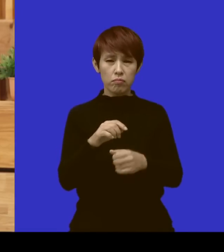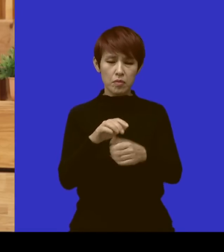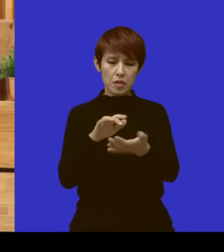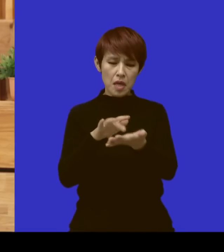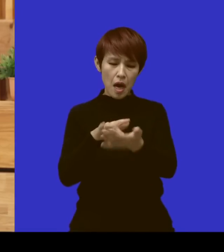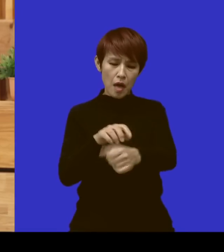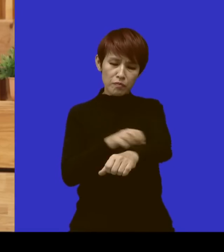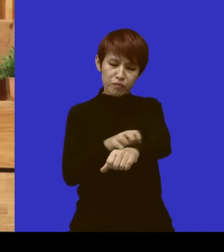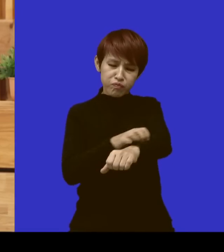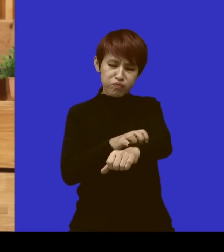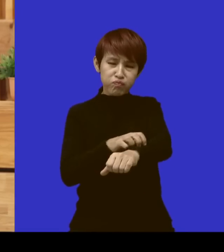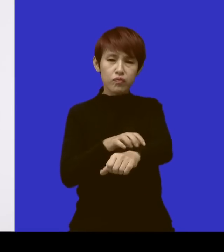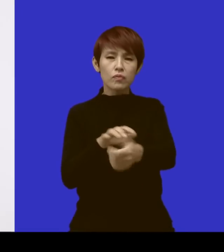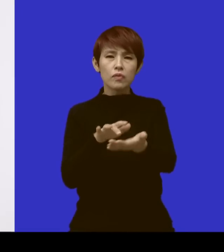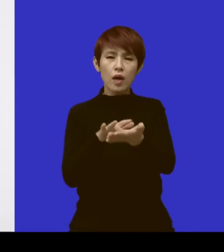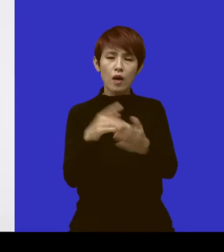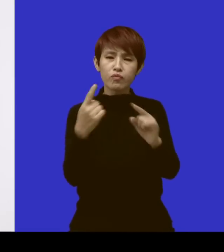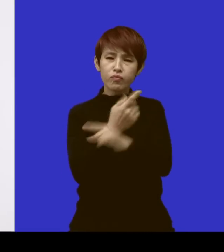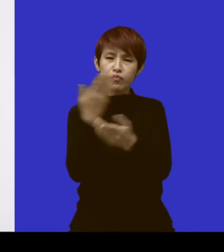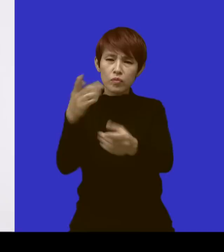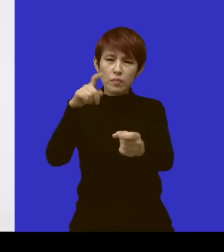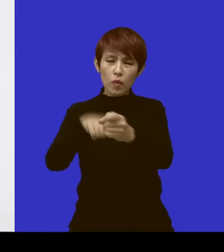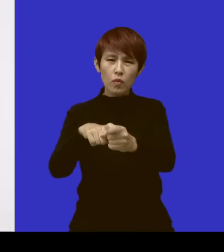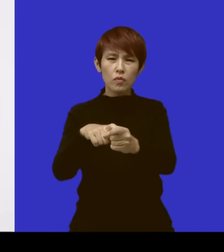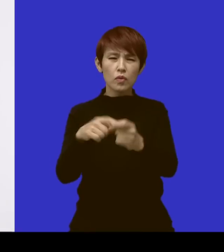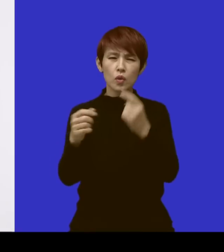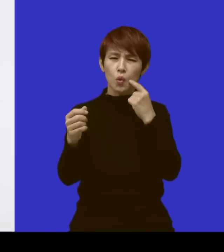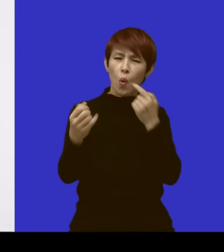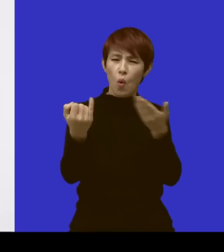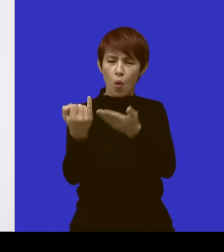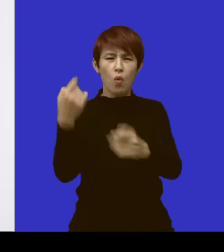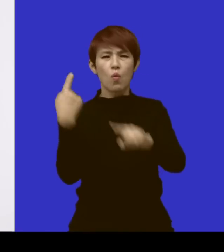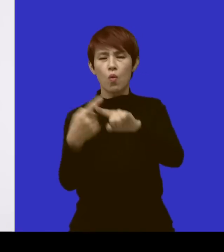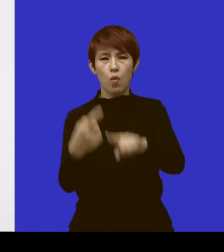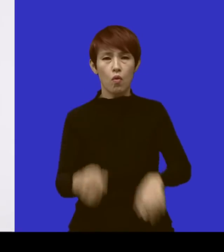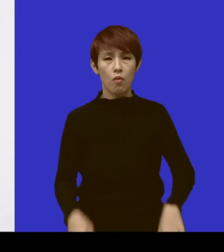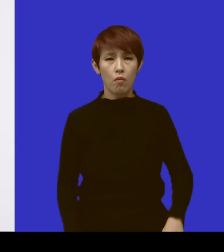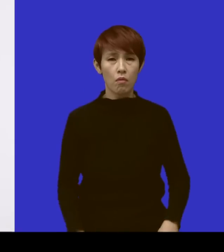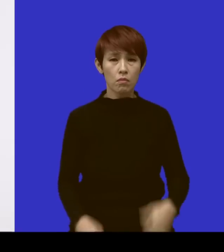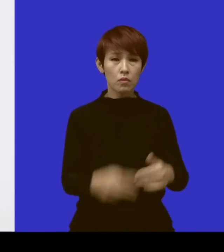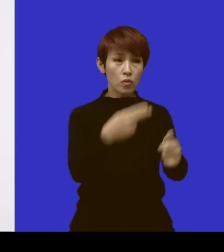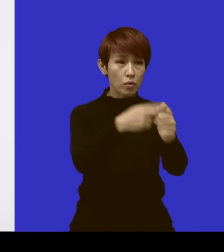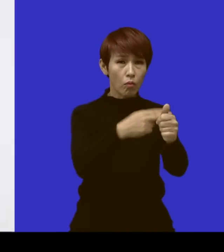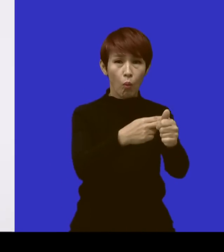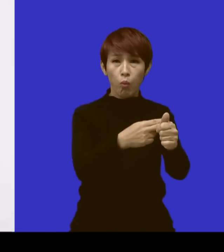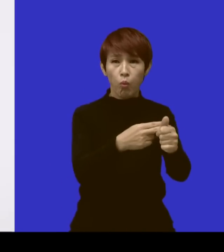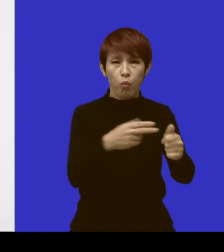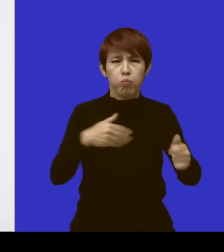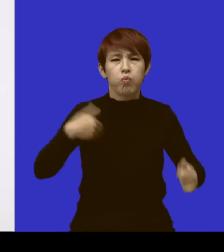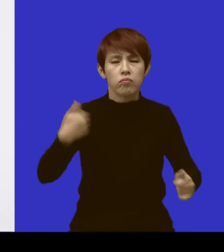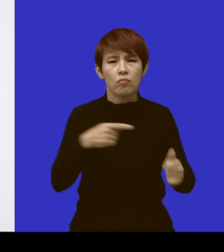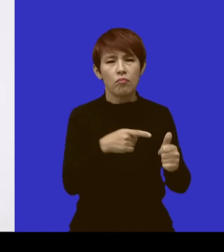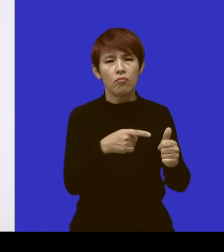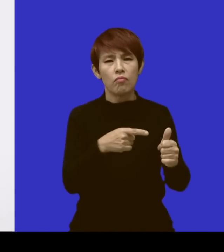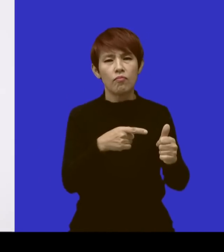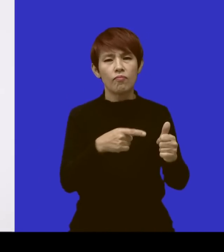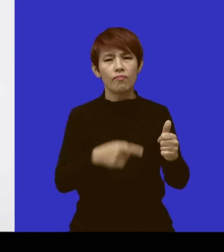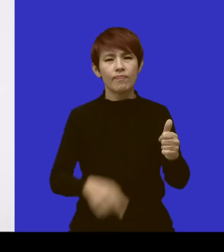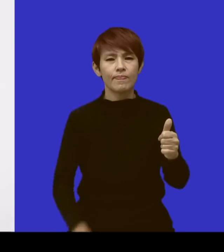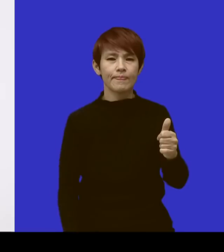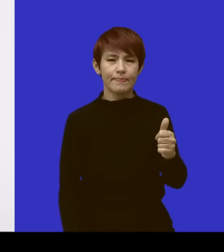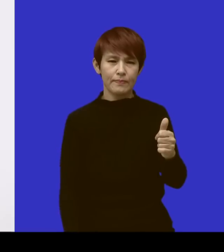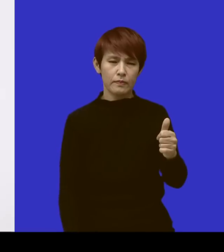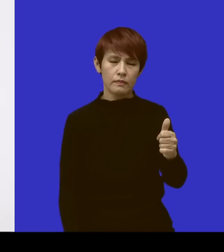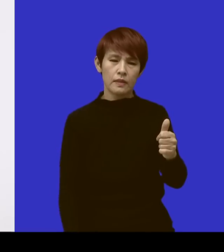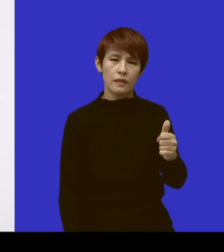거나 다름없는. 그분도 그렇게 오는 걸 몰랐기 때문에도 그렇죠. 더